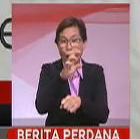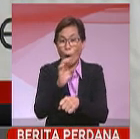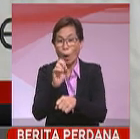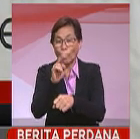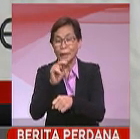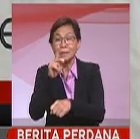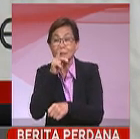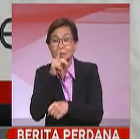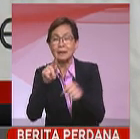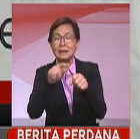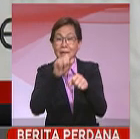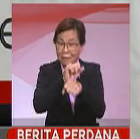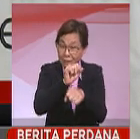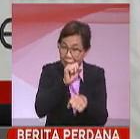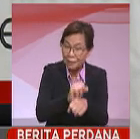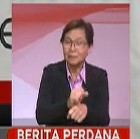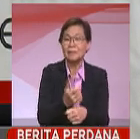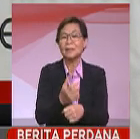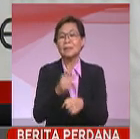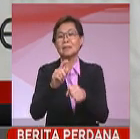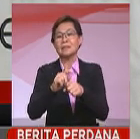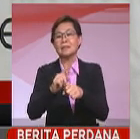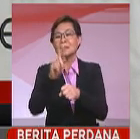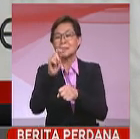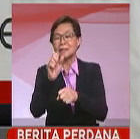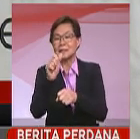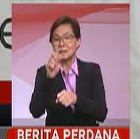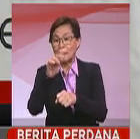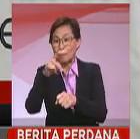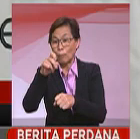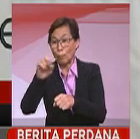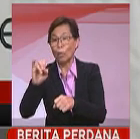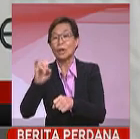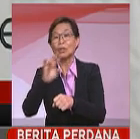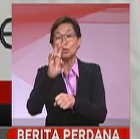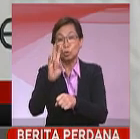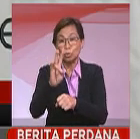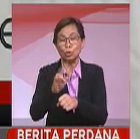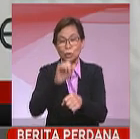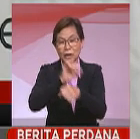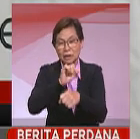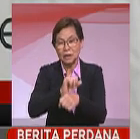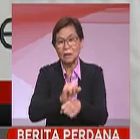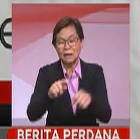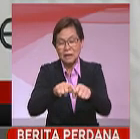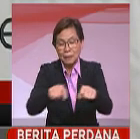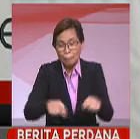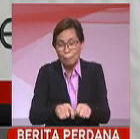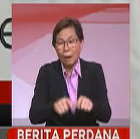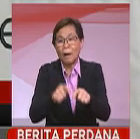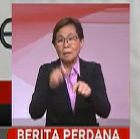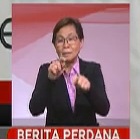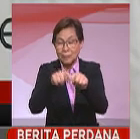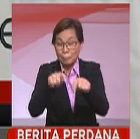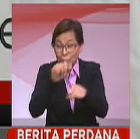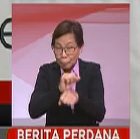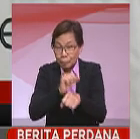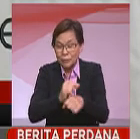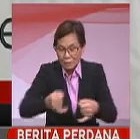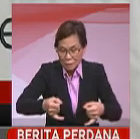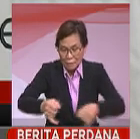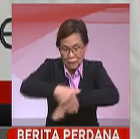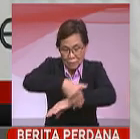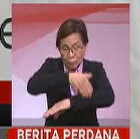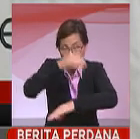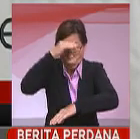di Kedah tempat kerja. Kluster Tampoi 7 di Johor ialah di kluster tempat kerja. Kluster Jalan Sepadan